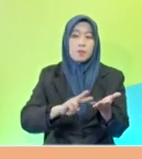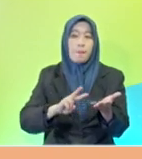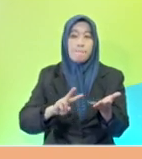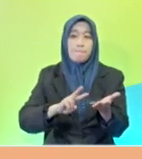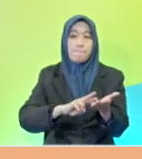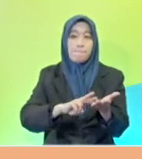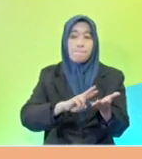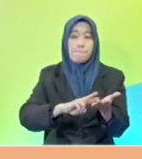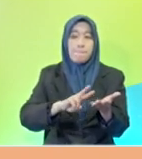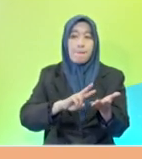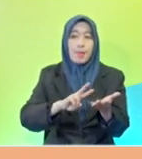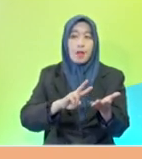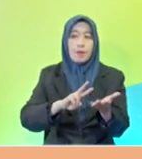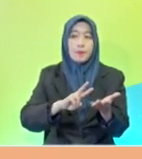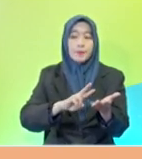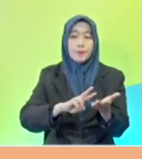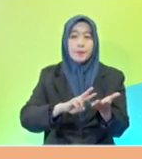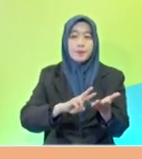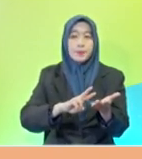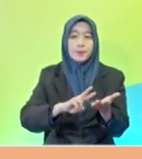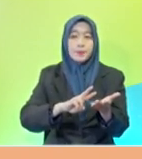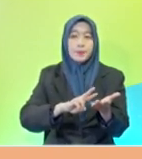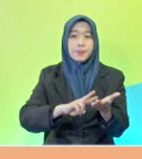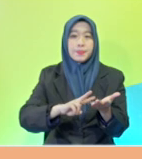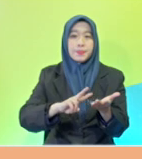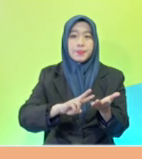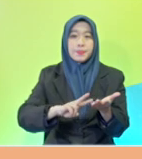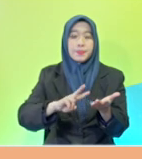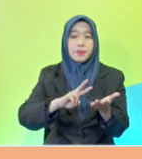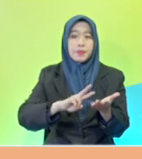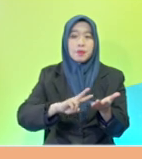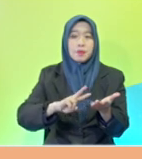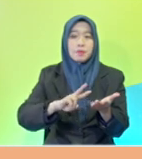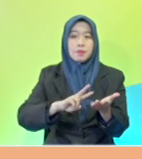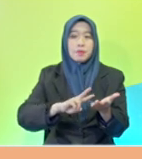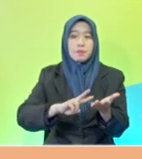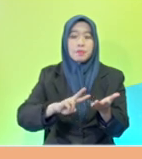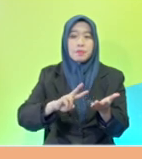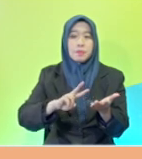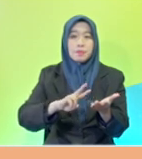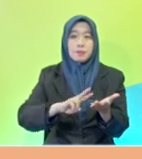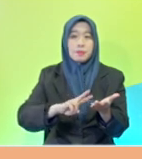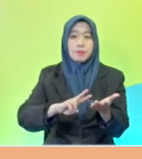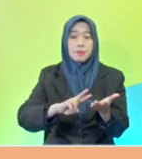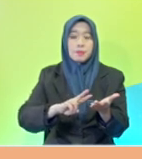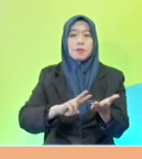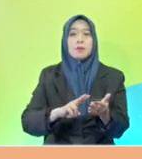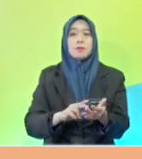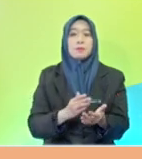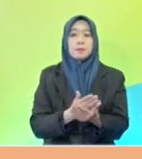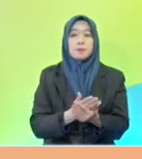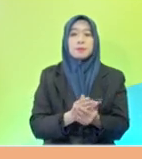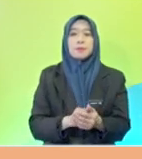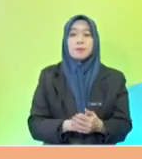Radiyallahu anhum wa radu'in. Dhalika liman khashiya rabbah. Sadaqallahul